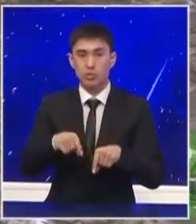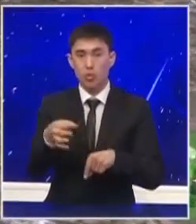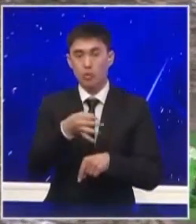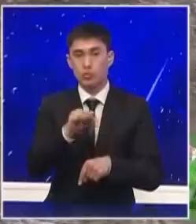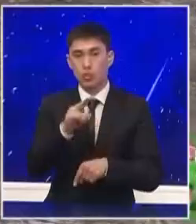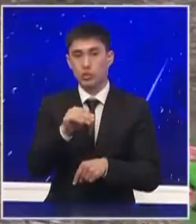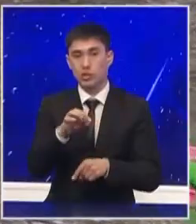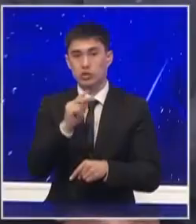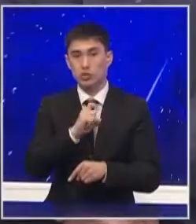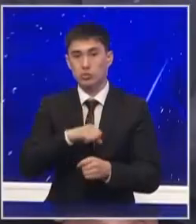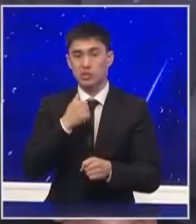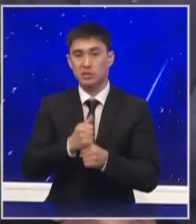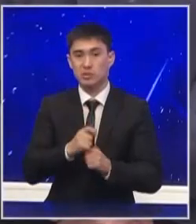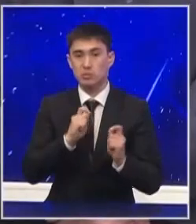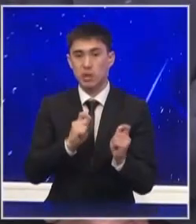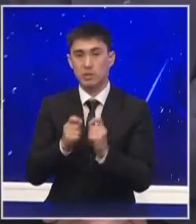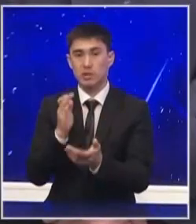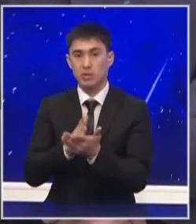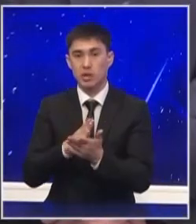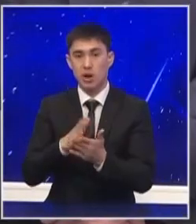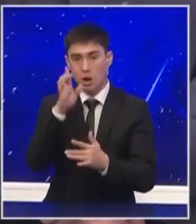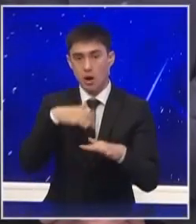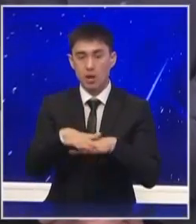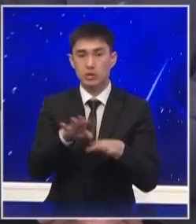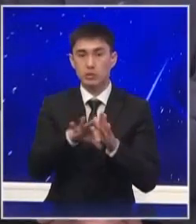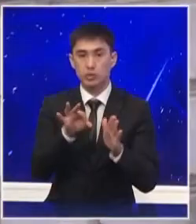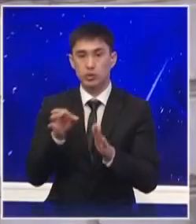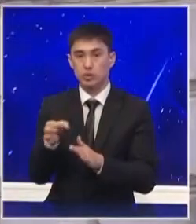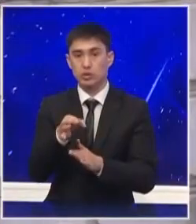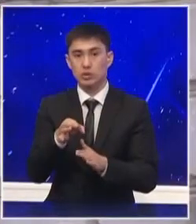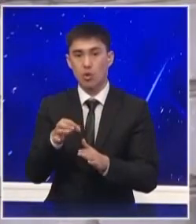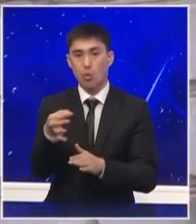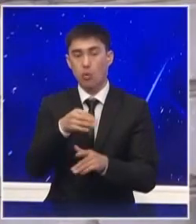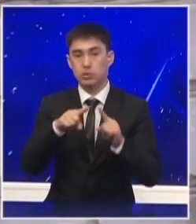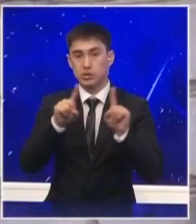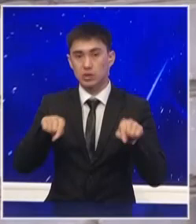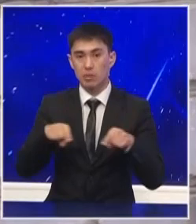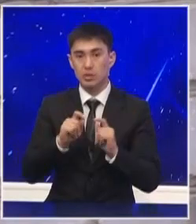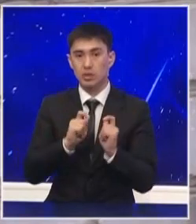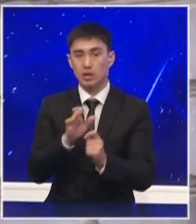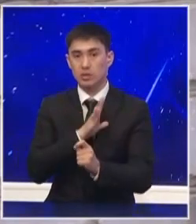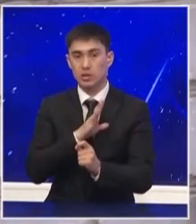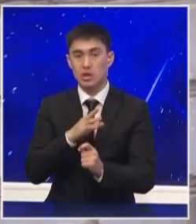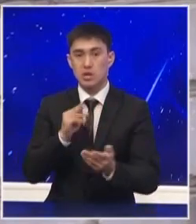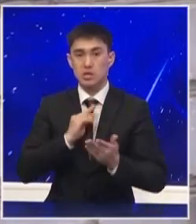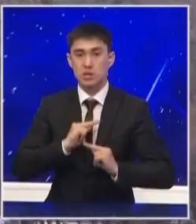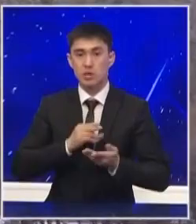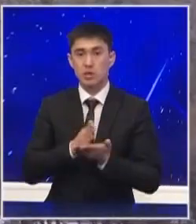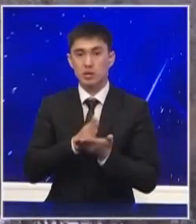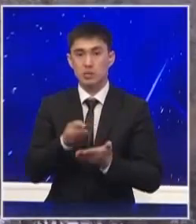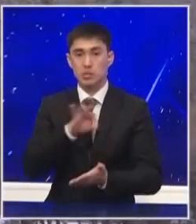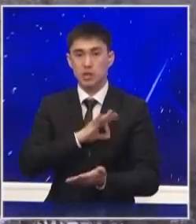коммуналдық шаруашылық басқармасының марапаттары, халық депутаттары облыстық кеңесінің грамотасын алған. Еңбек ардагері медалінің иегері.